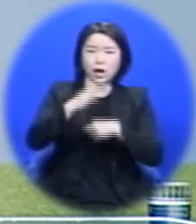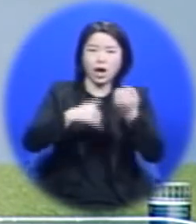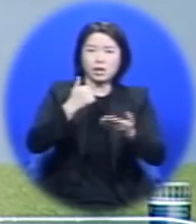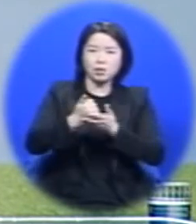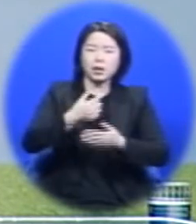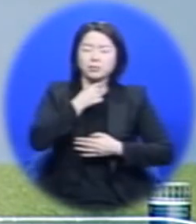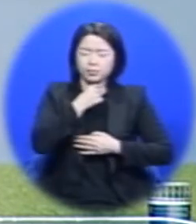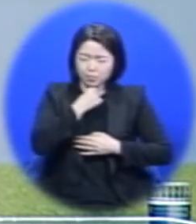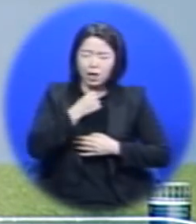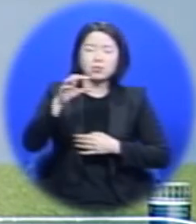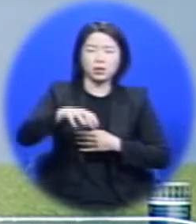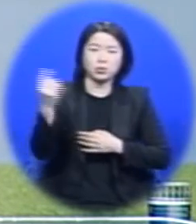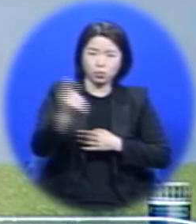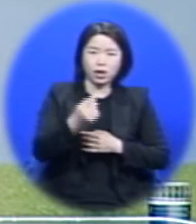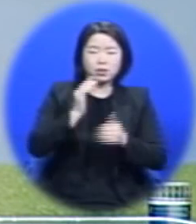갈급함으로 나가보시라니까.